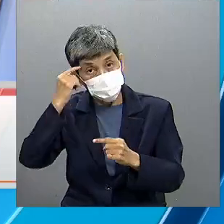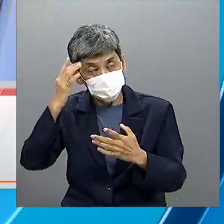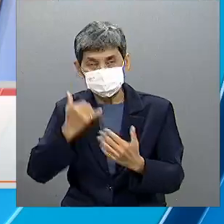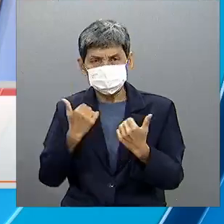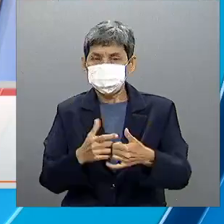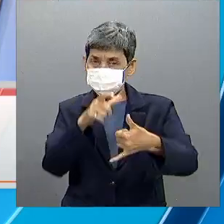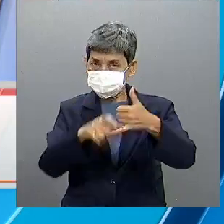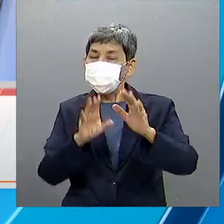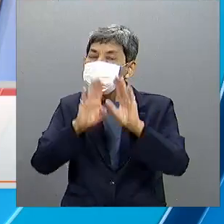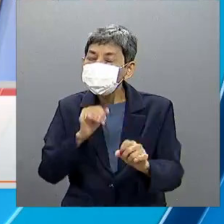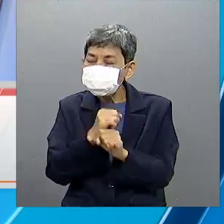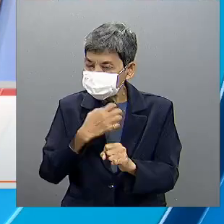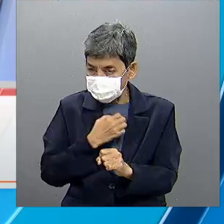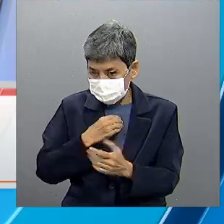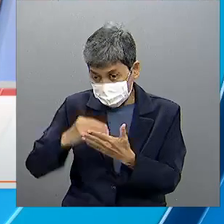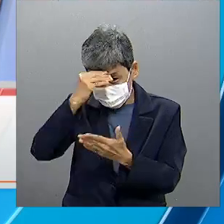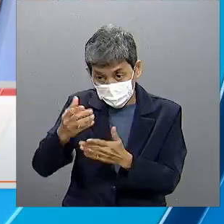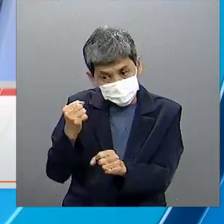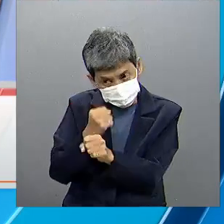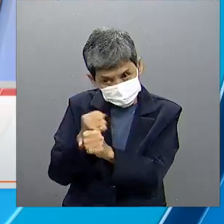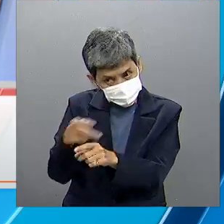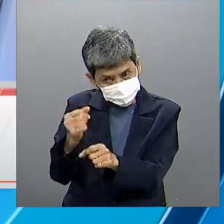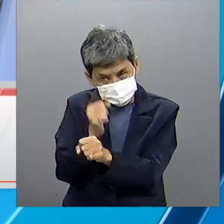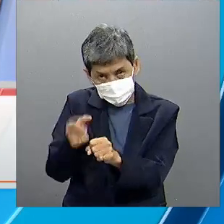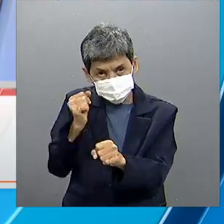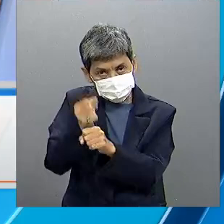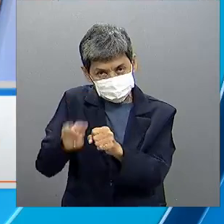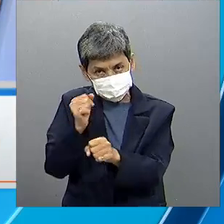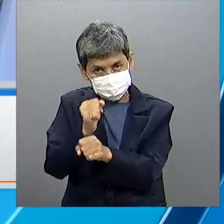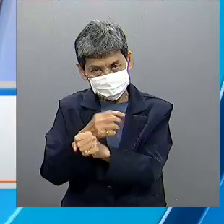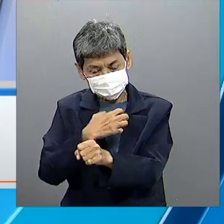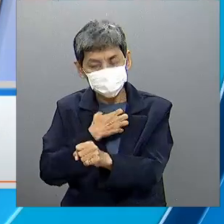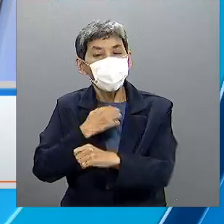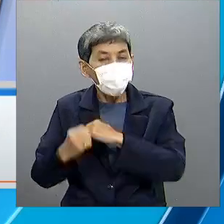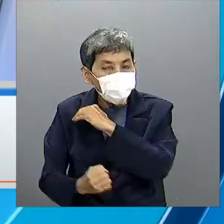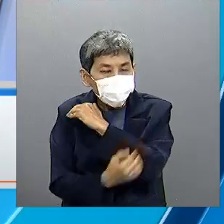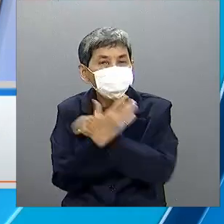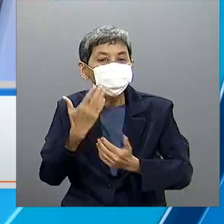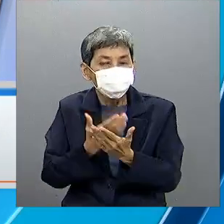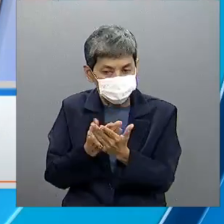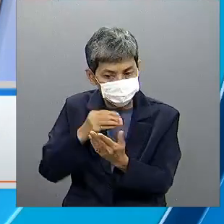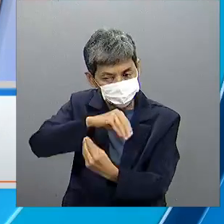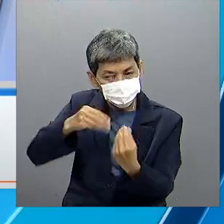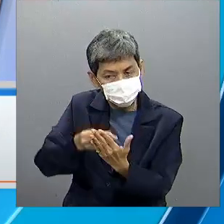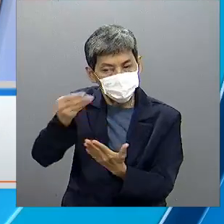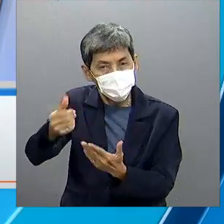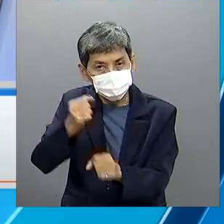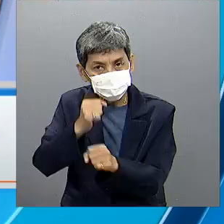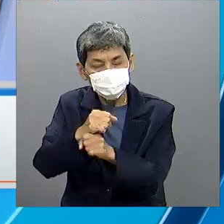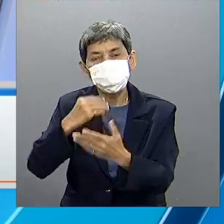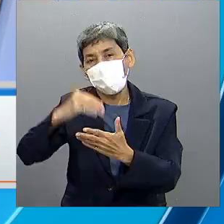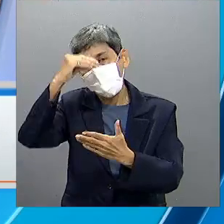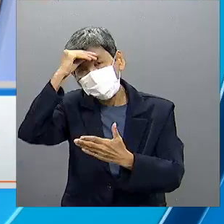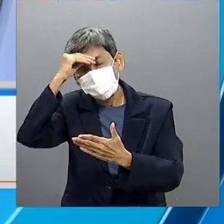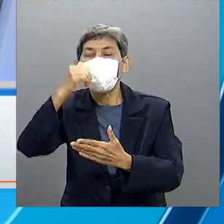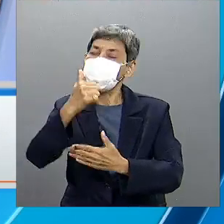หมือนกับให้เด็กๆได้ลงมือใช้จริงแล้วก็มีโอกาสจะได้รับเงินจากตรงนี้เพื่อไปสานต่อชีวิตในการศึกษาของตั